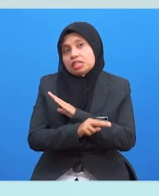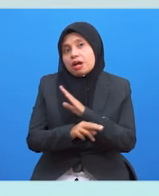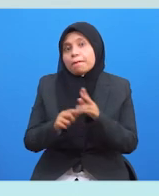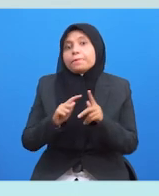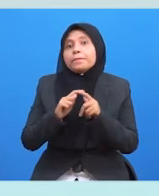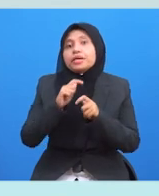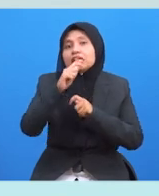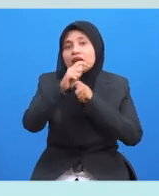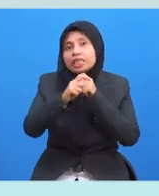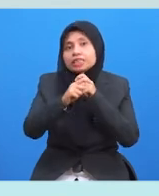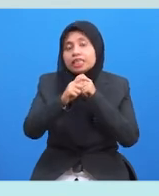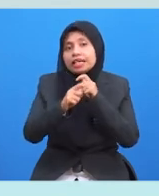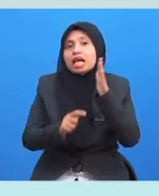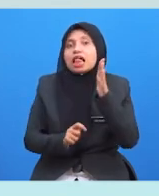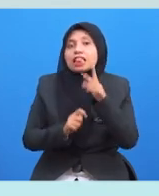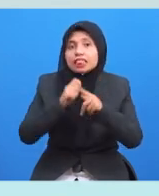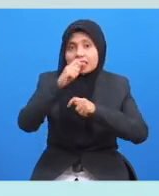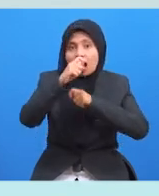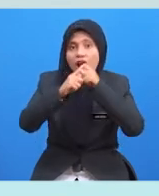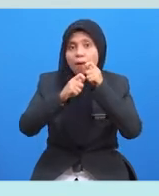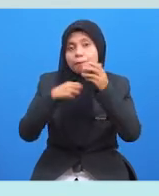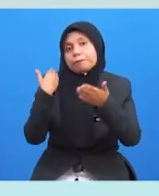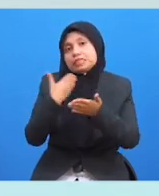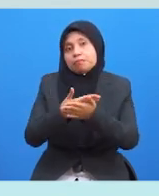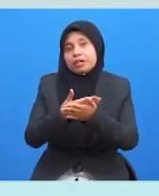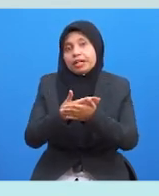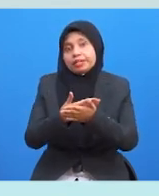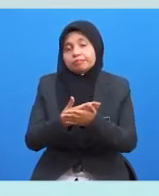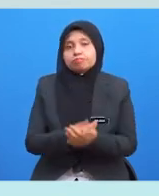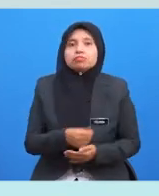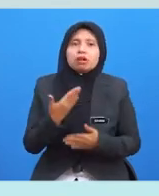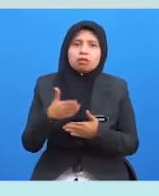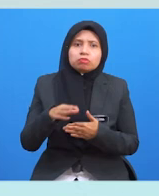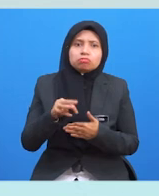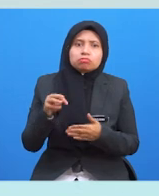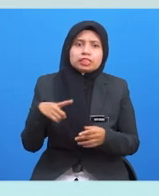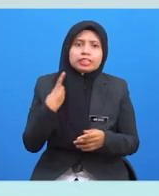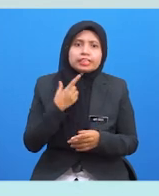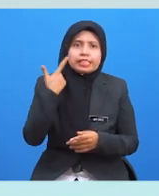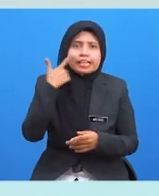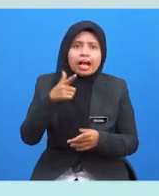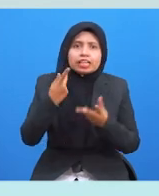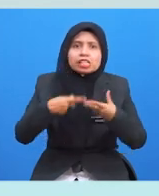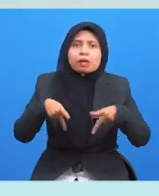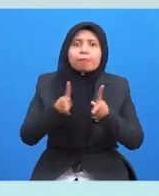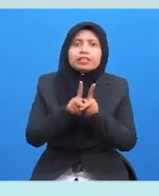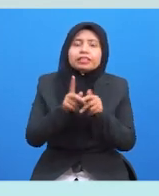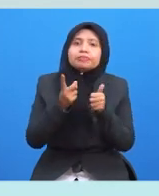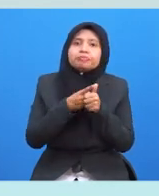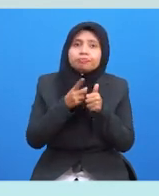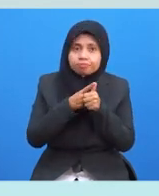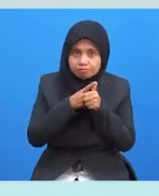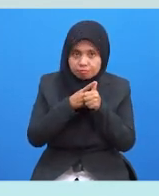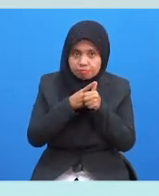darjah ketersampaian. Murid-murid, kita lihat dahulu kepentingan yang